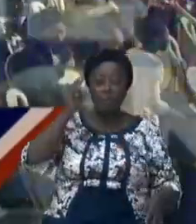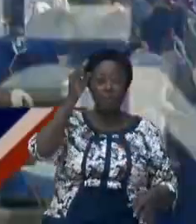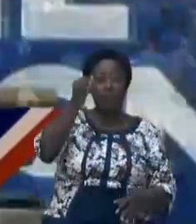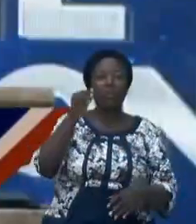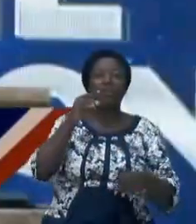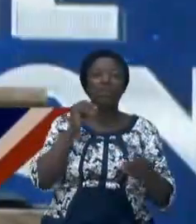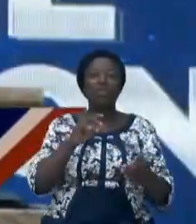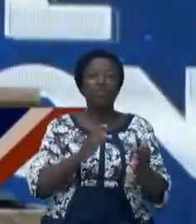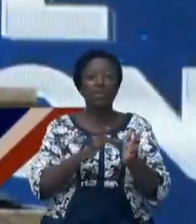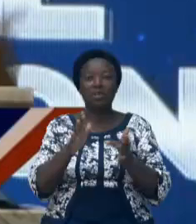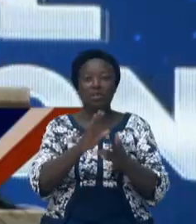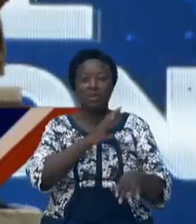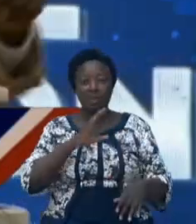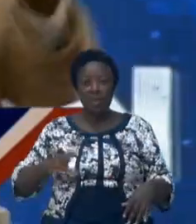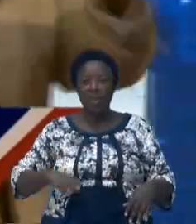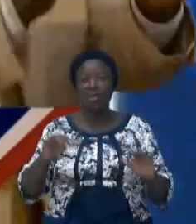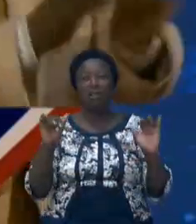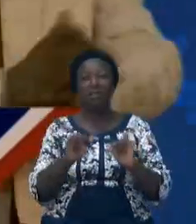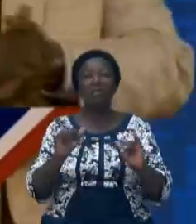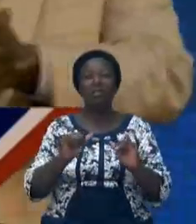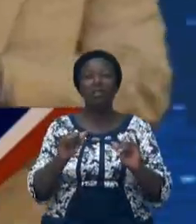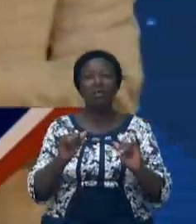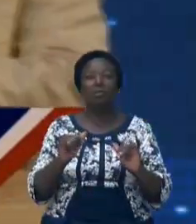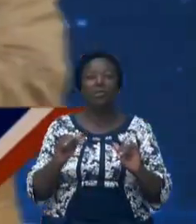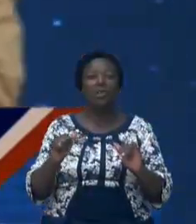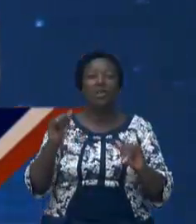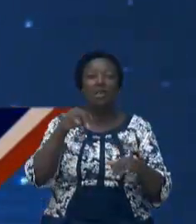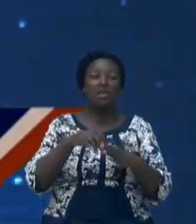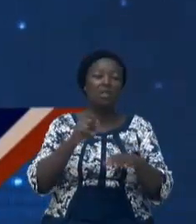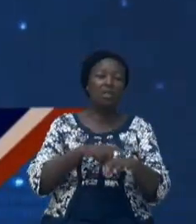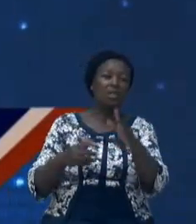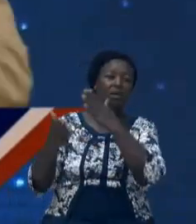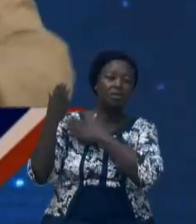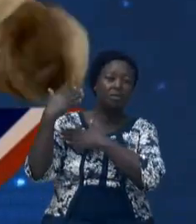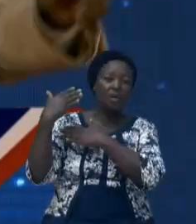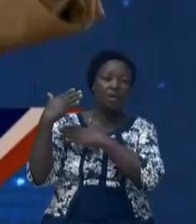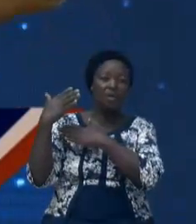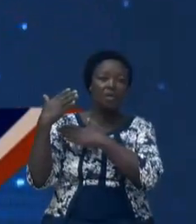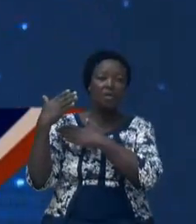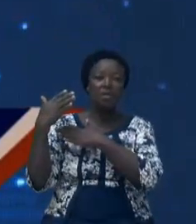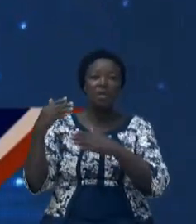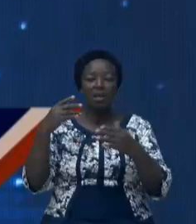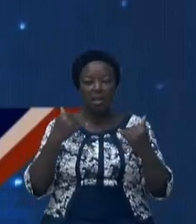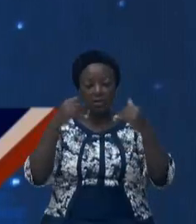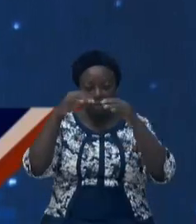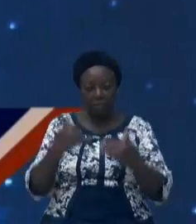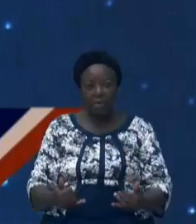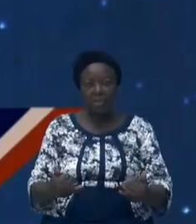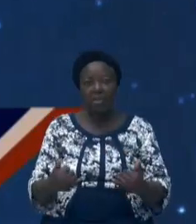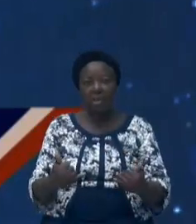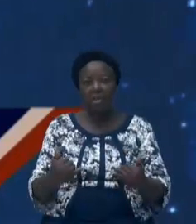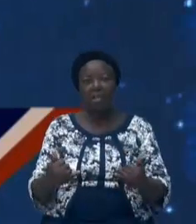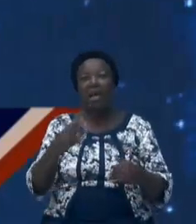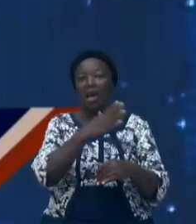est un élément dans l'avenir jésus christ le même dans le